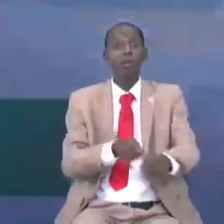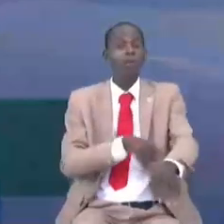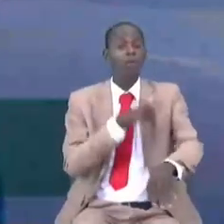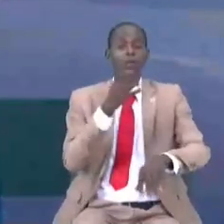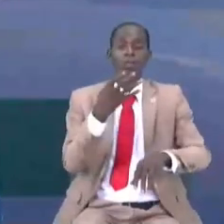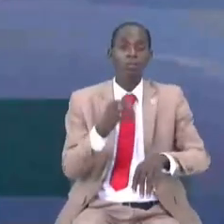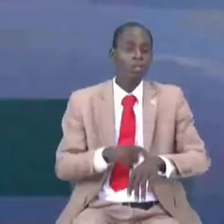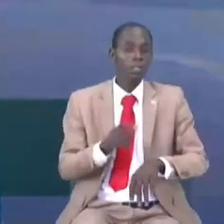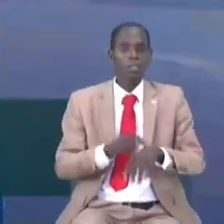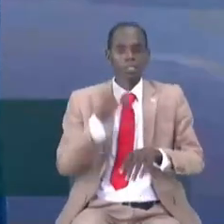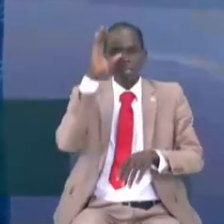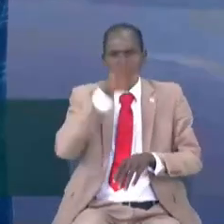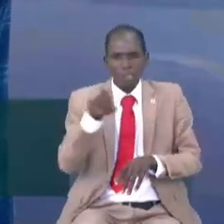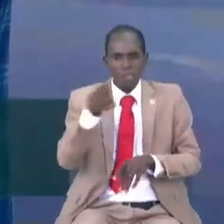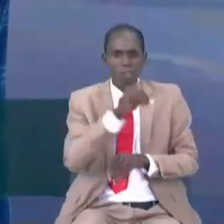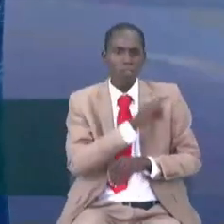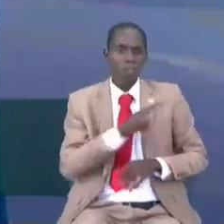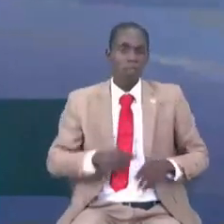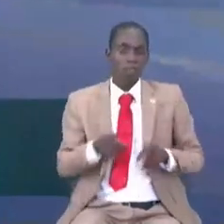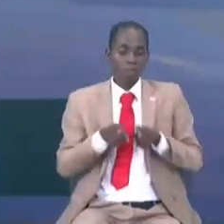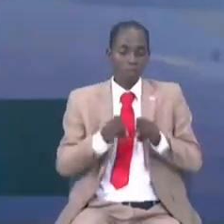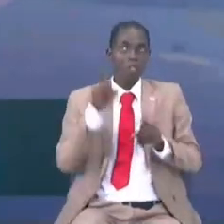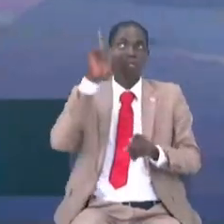trouve. Invoquez-le tandis qu'il est prêt.